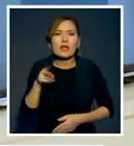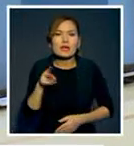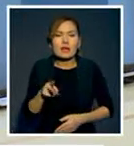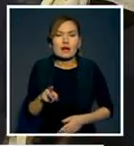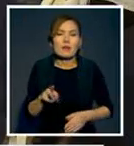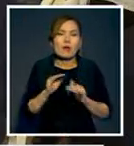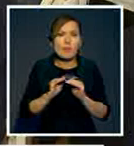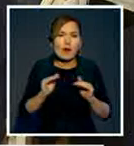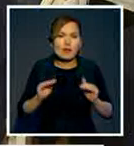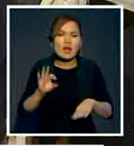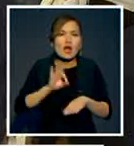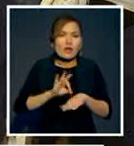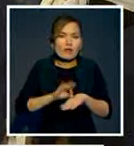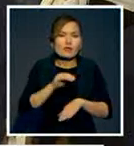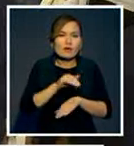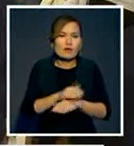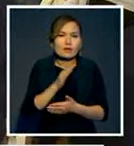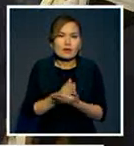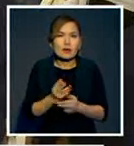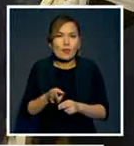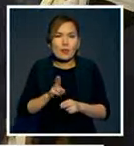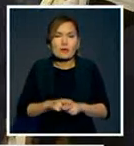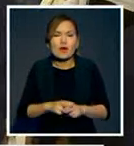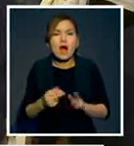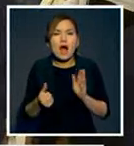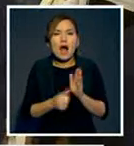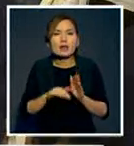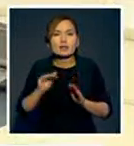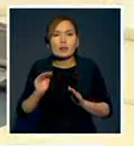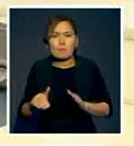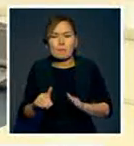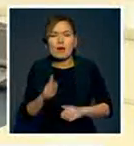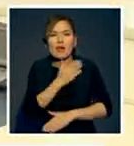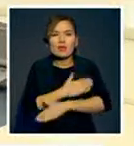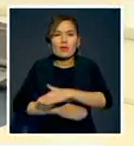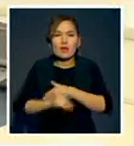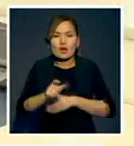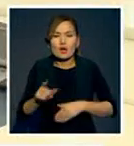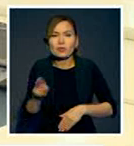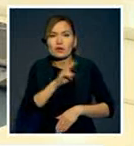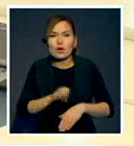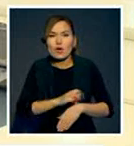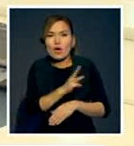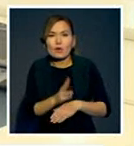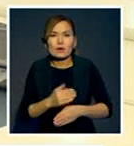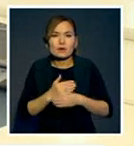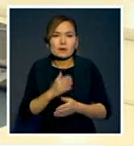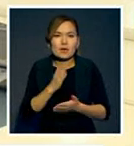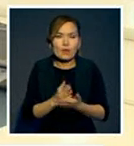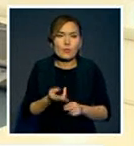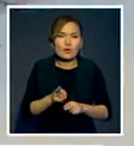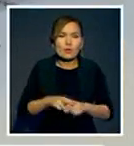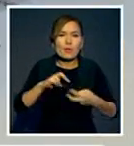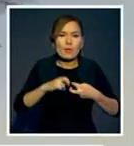жуығы балалар. Ал еңбек етуге қабілеттілер саны 6 мың. Тек солардың 3 мыңы ғана тұрақты жұмыс тапқан. Бұл